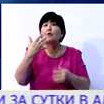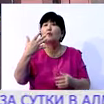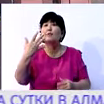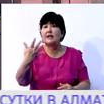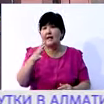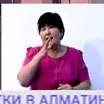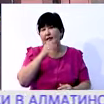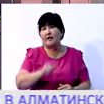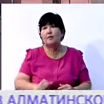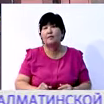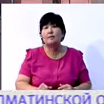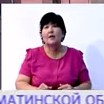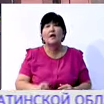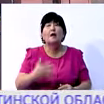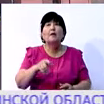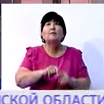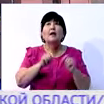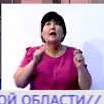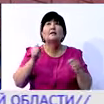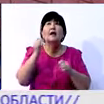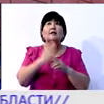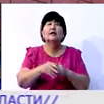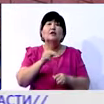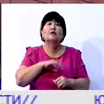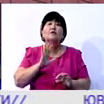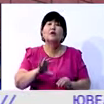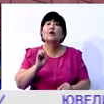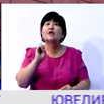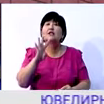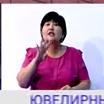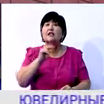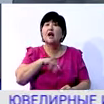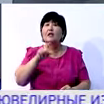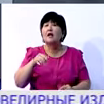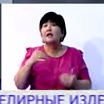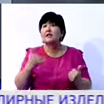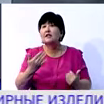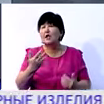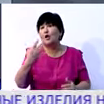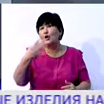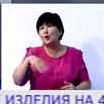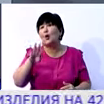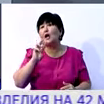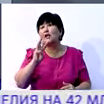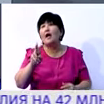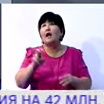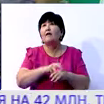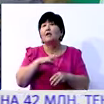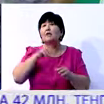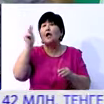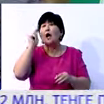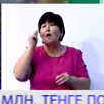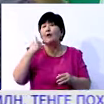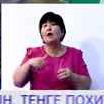пятилетие. В момент открытия в центре работали всего 14 сотрудников, сейчас их 43. Врачи прошли обучение